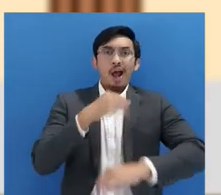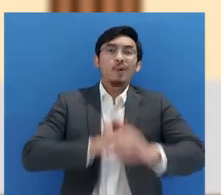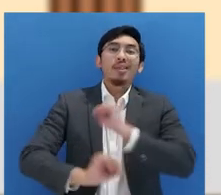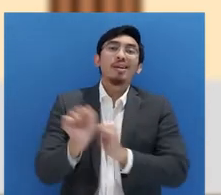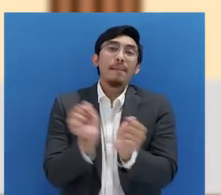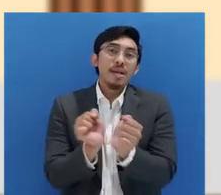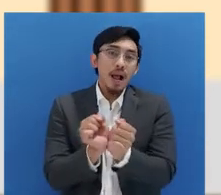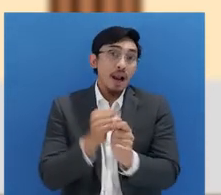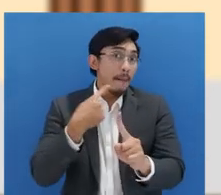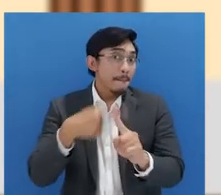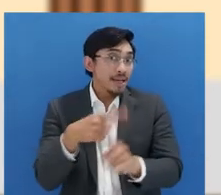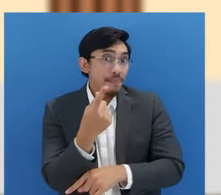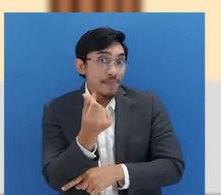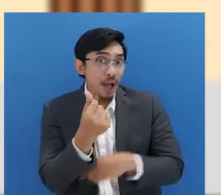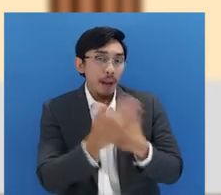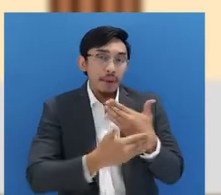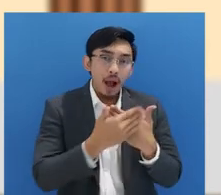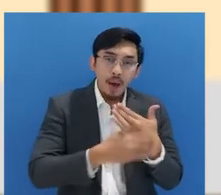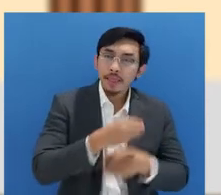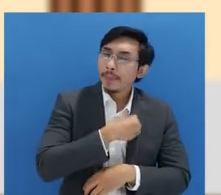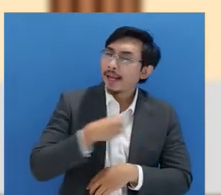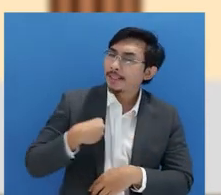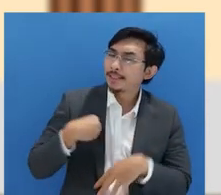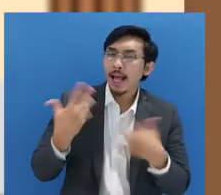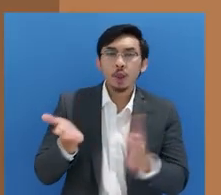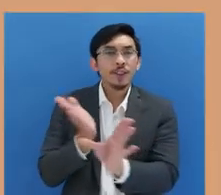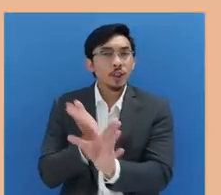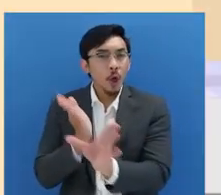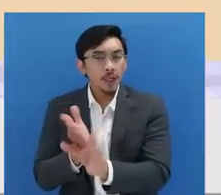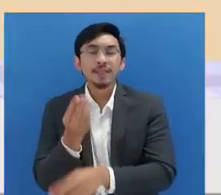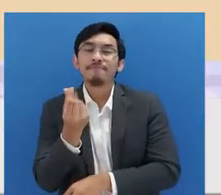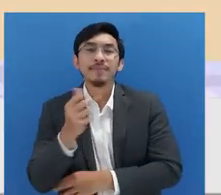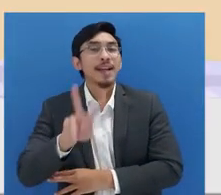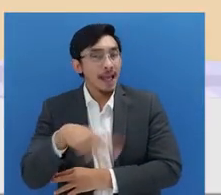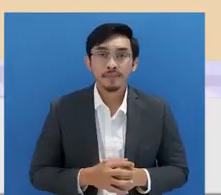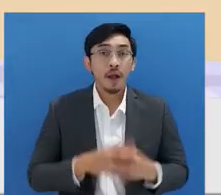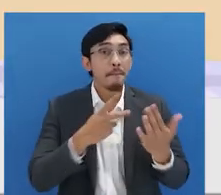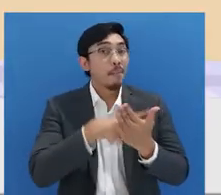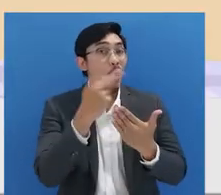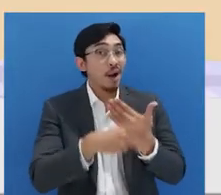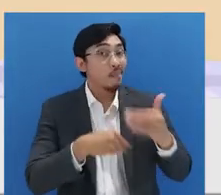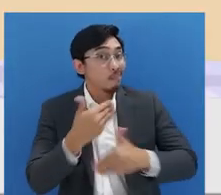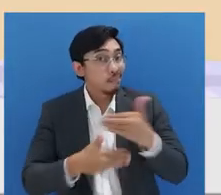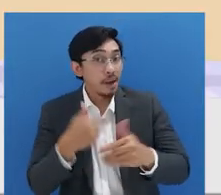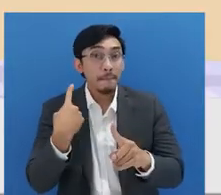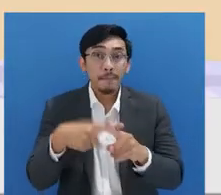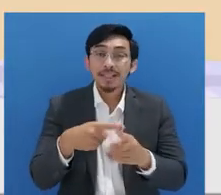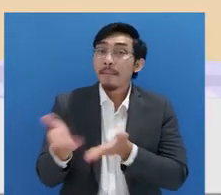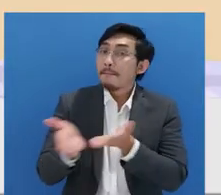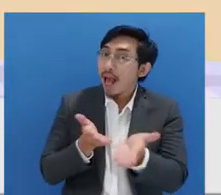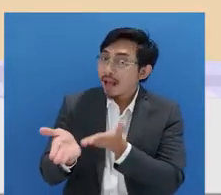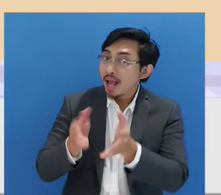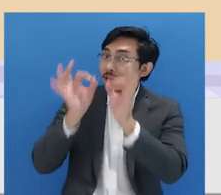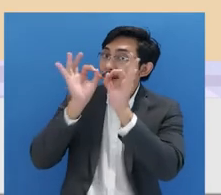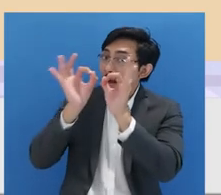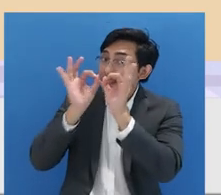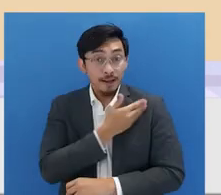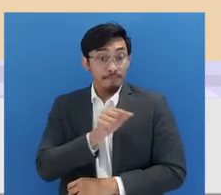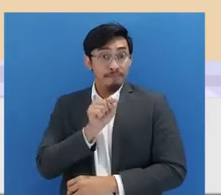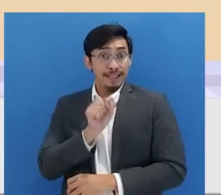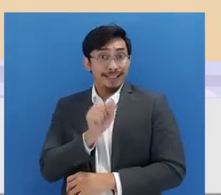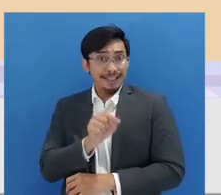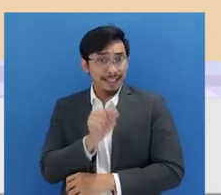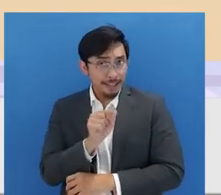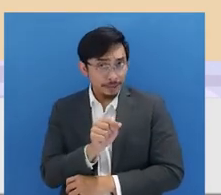biaya perawatan medis dan atau psikologis. Untuk melaksanakan program serta menyelenggarakan layanan